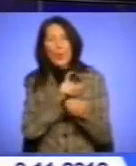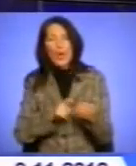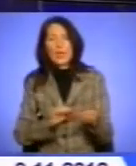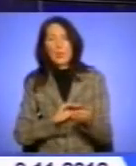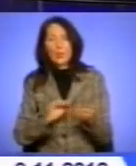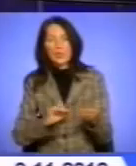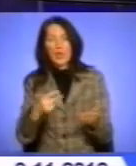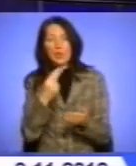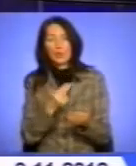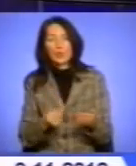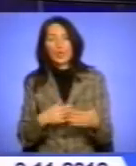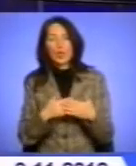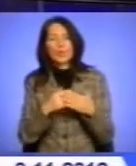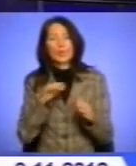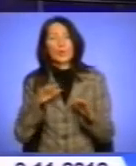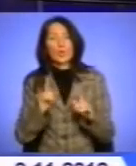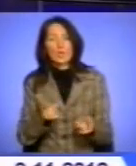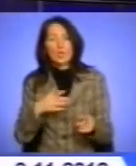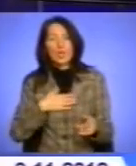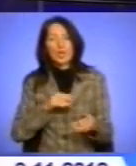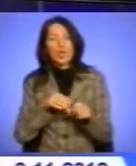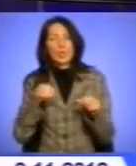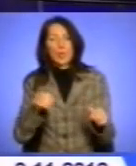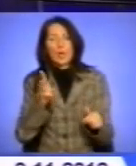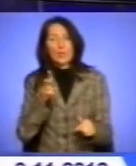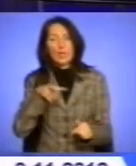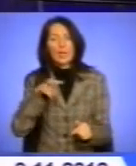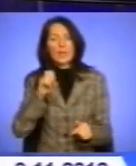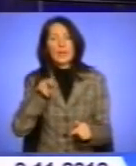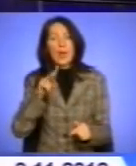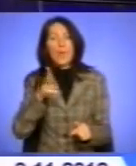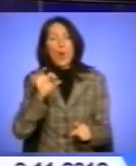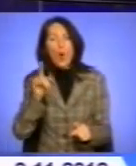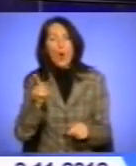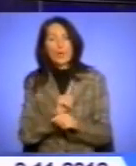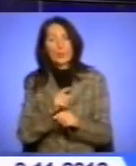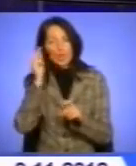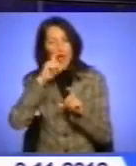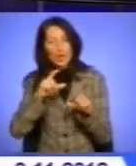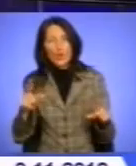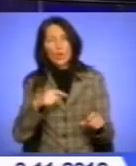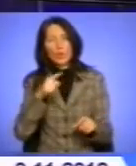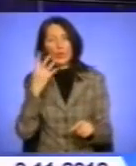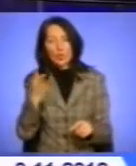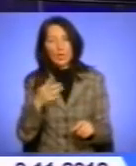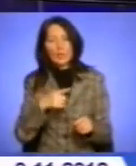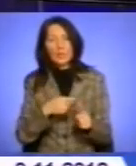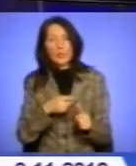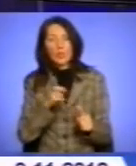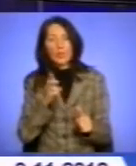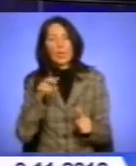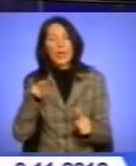громадсько-культурного діяча, нашого земляка Богдана Лепкого. З Тернопільської школи номер 14 імені Богдана Лепкого – репортаж